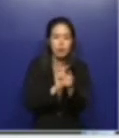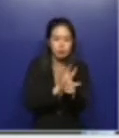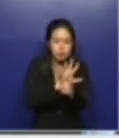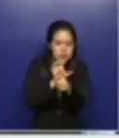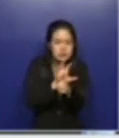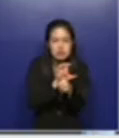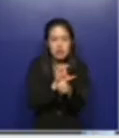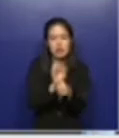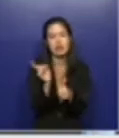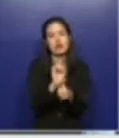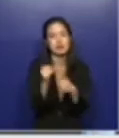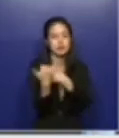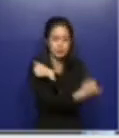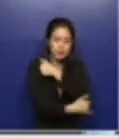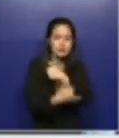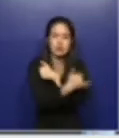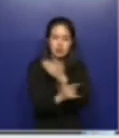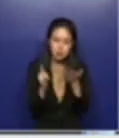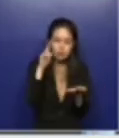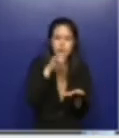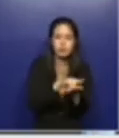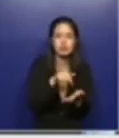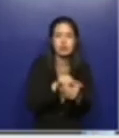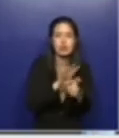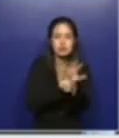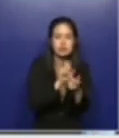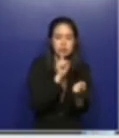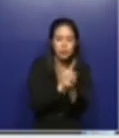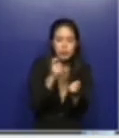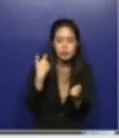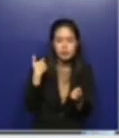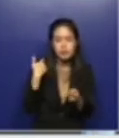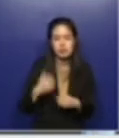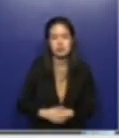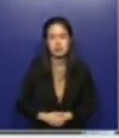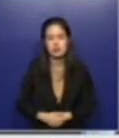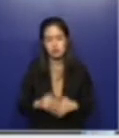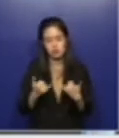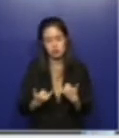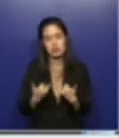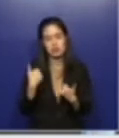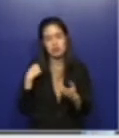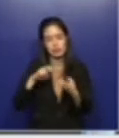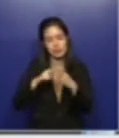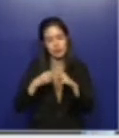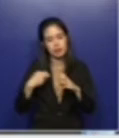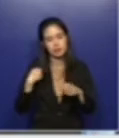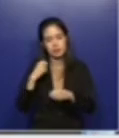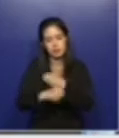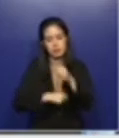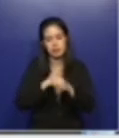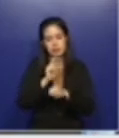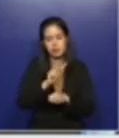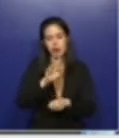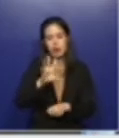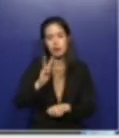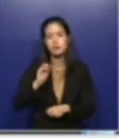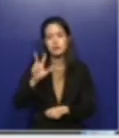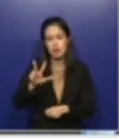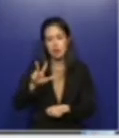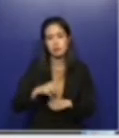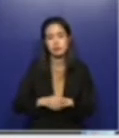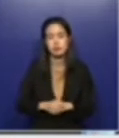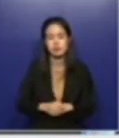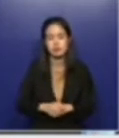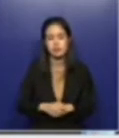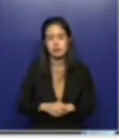านท่านครับ GDP ติดลบร้อยละ10นะครับคาดการณ์น่ะปี63เนี่ยร้อย